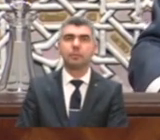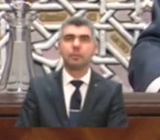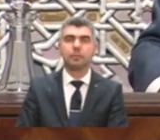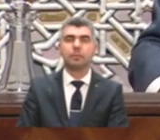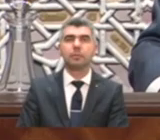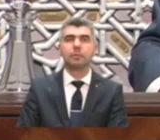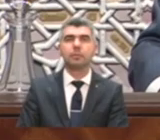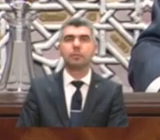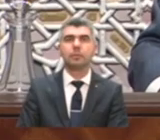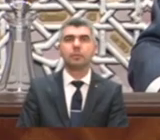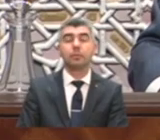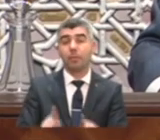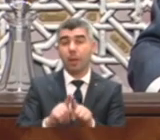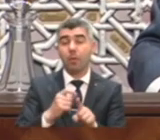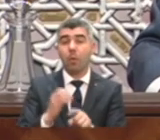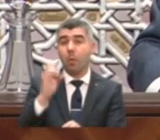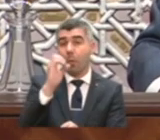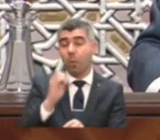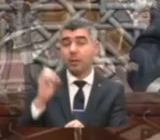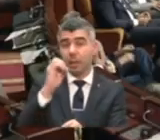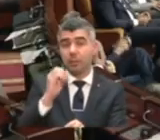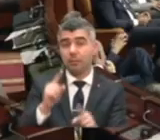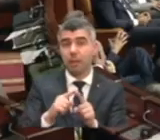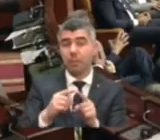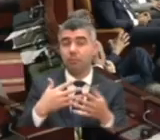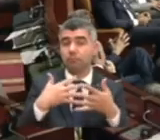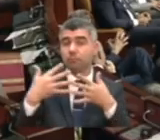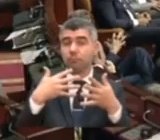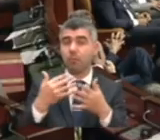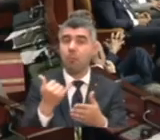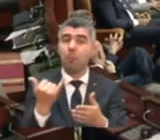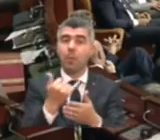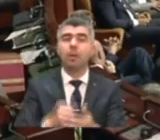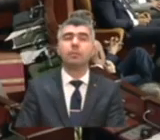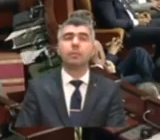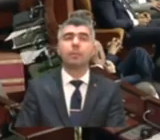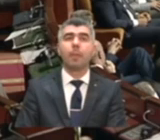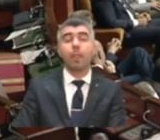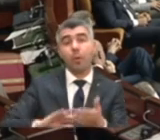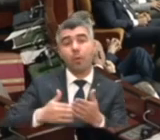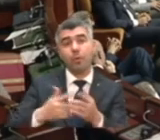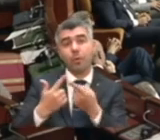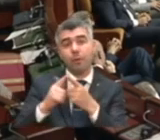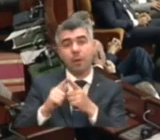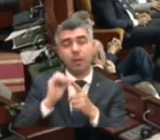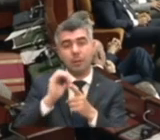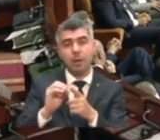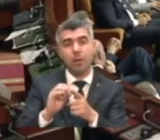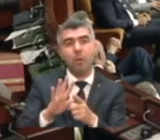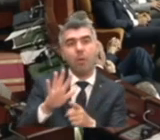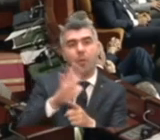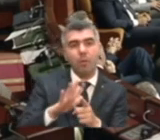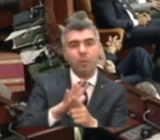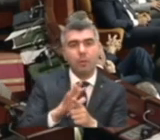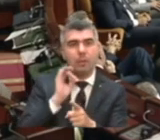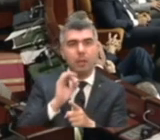تزول في اللون، ورزازات كتعرفوها بأنها من أنظف المدن المغربية، والنفايات ديالها كلها كتمشي لواحد المطرح ديال النفايات اللي كاين في الجامعة